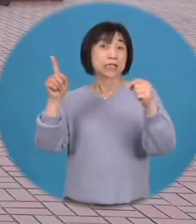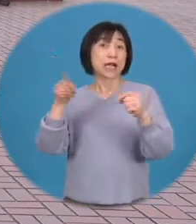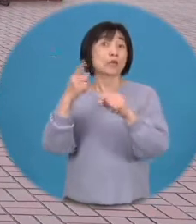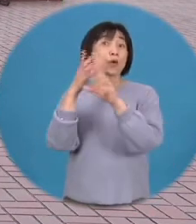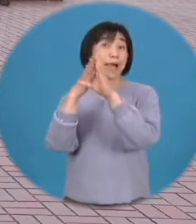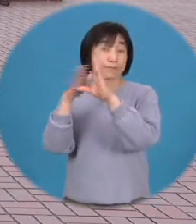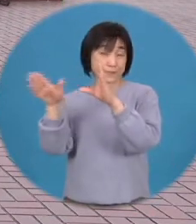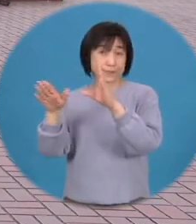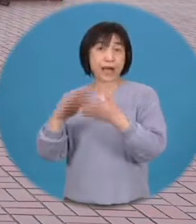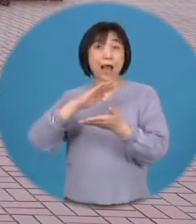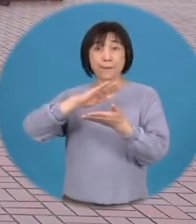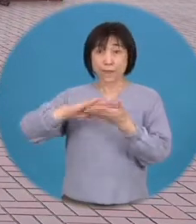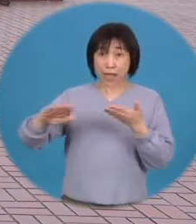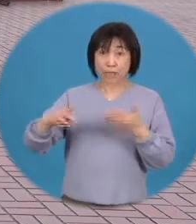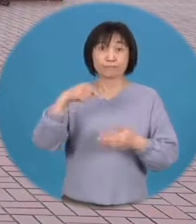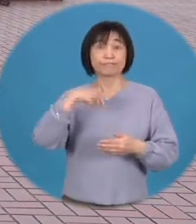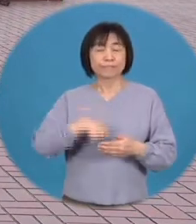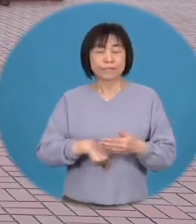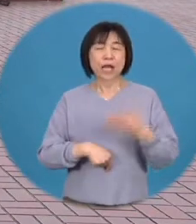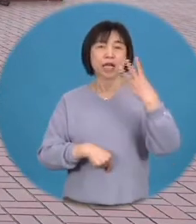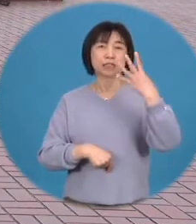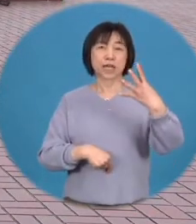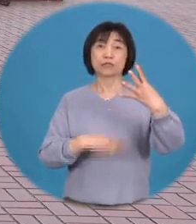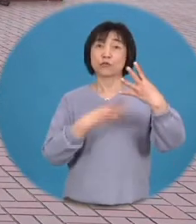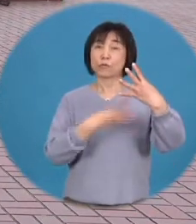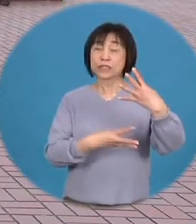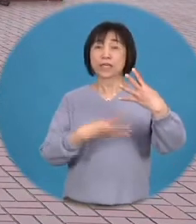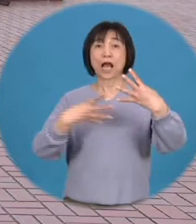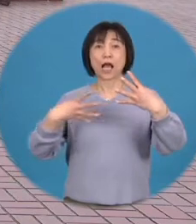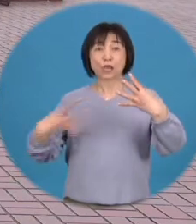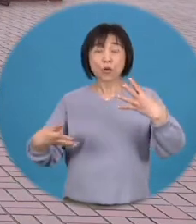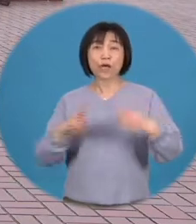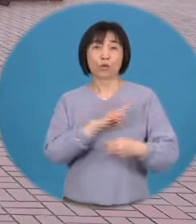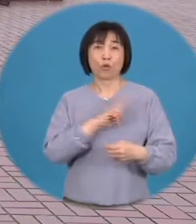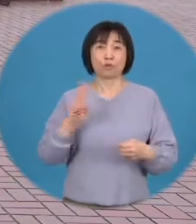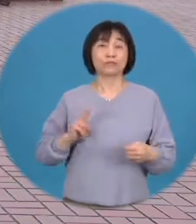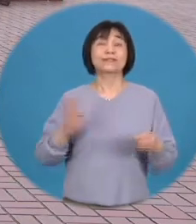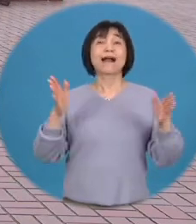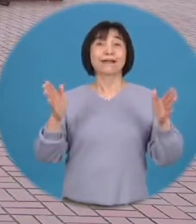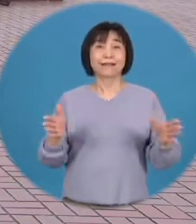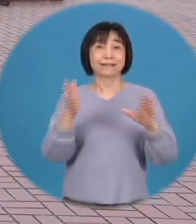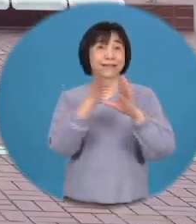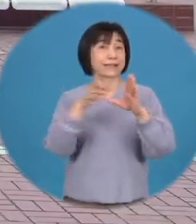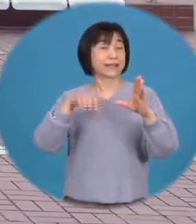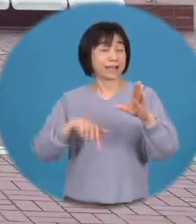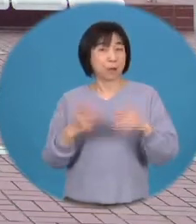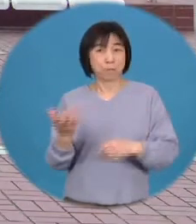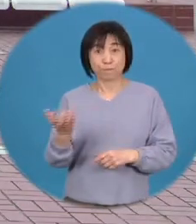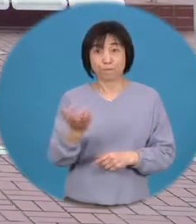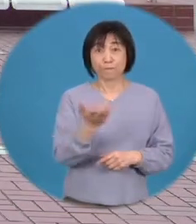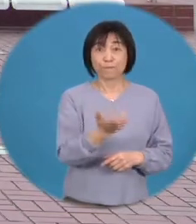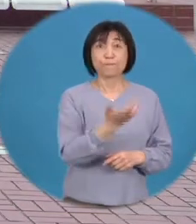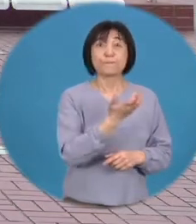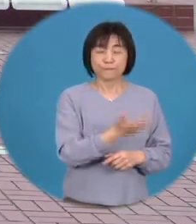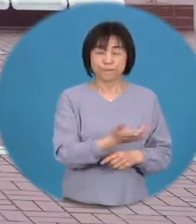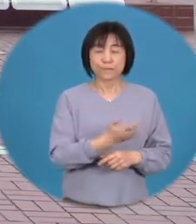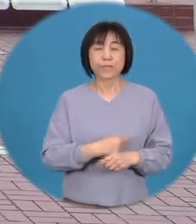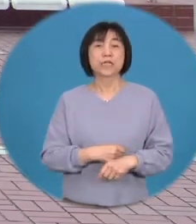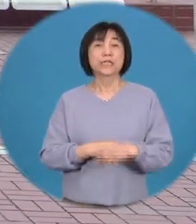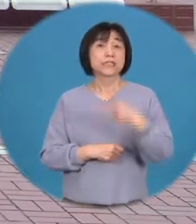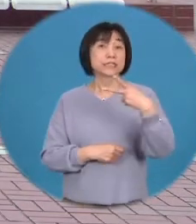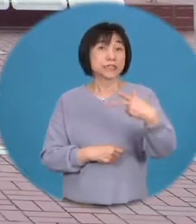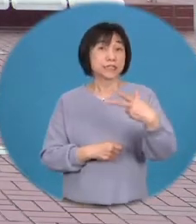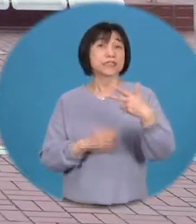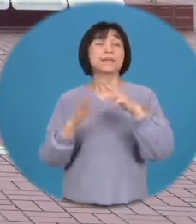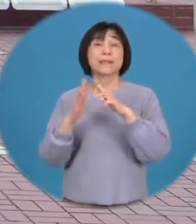県から聖火を引き継ぎ、4月3日4日の2日間にわたって県内を巡ります。岐阜県内の11の市